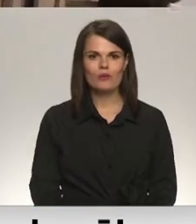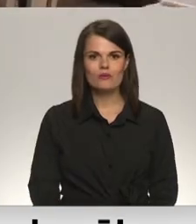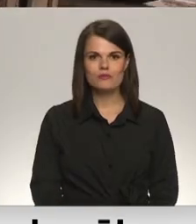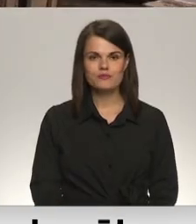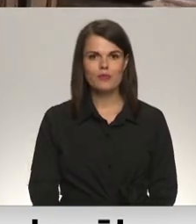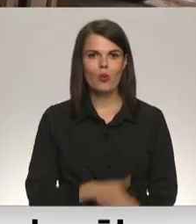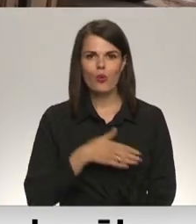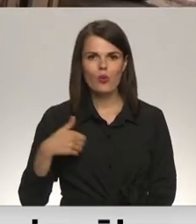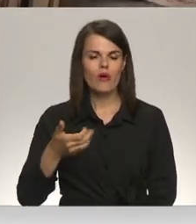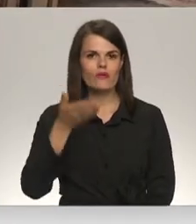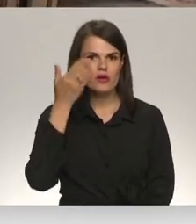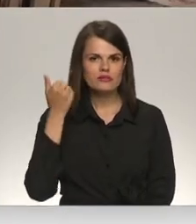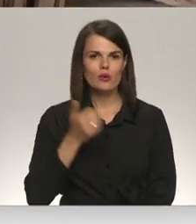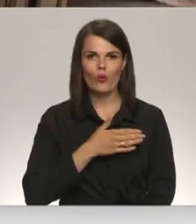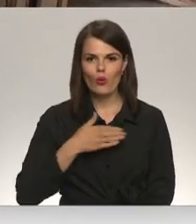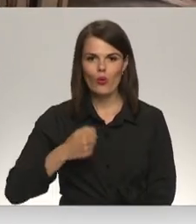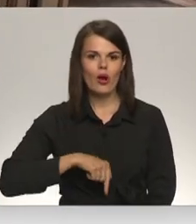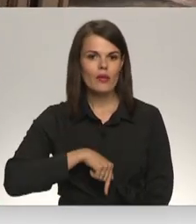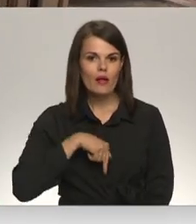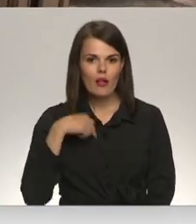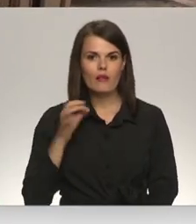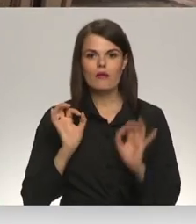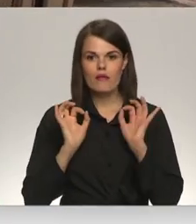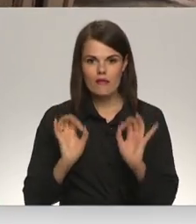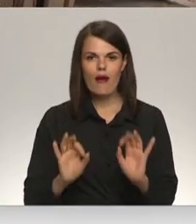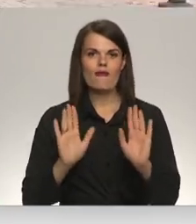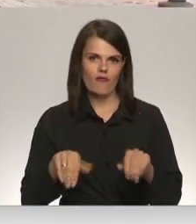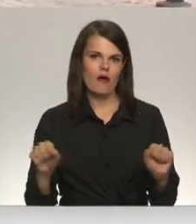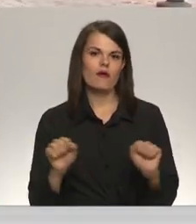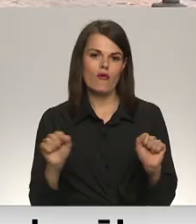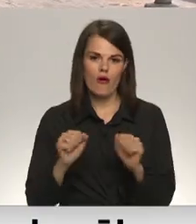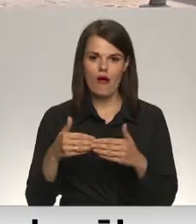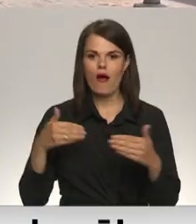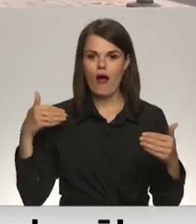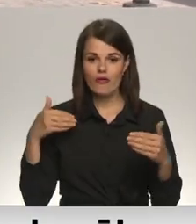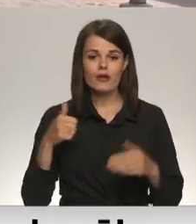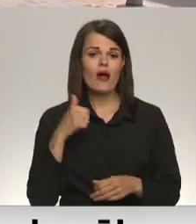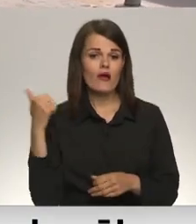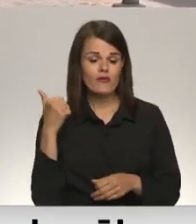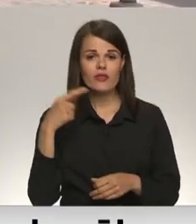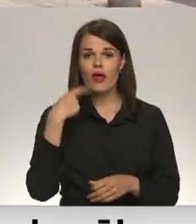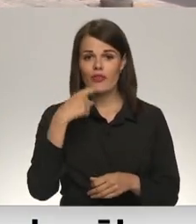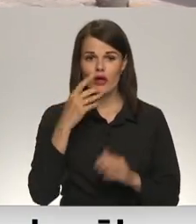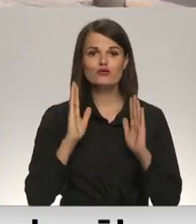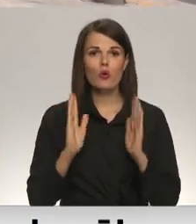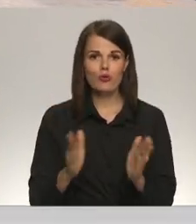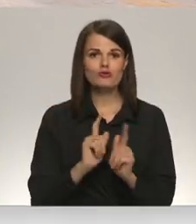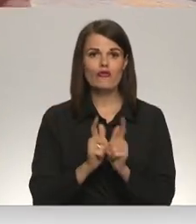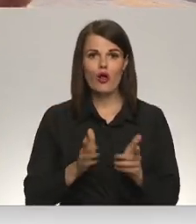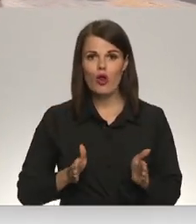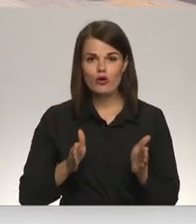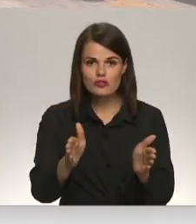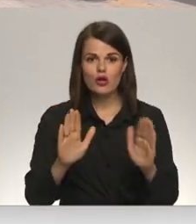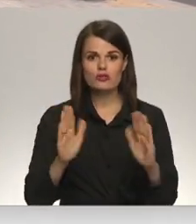Ļoti sen un ļoti ilgi. Jā, varēja ātrāk. Viņi teica, ka būs veloceliņš, bet jūs